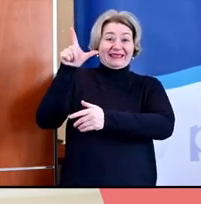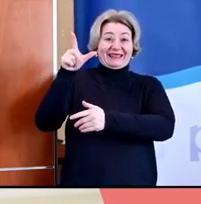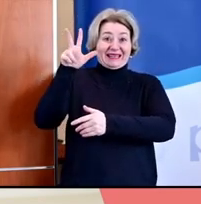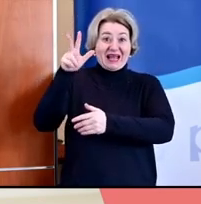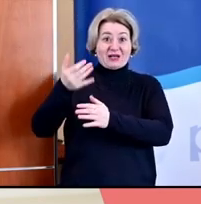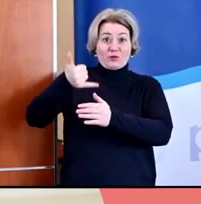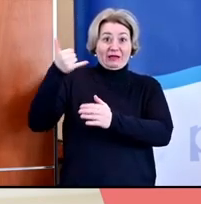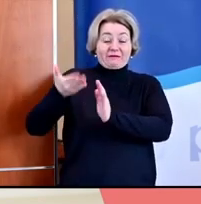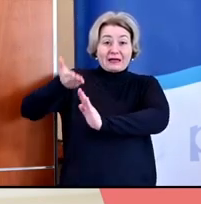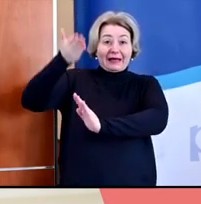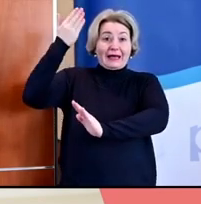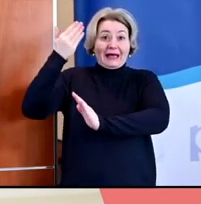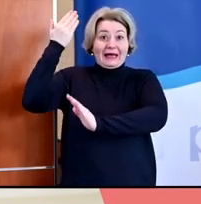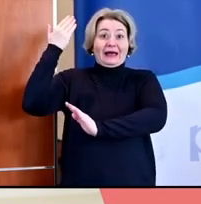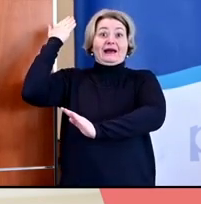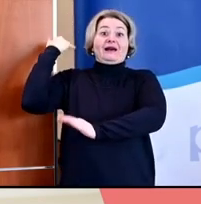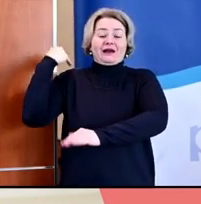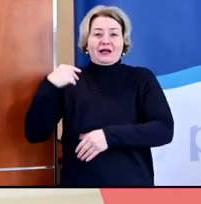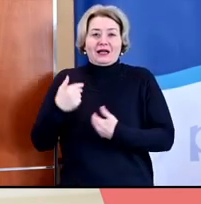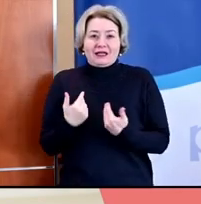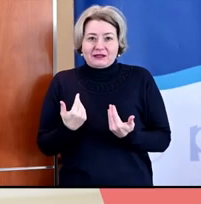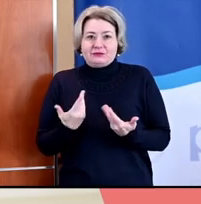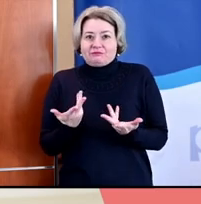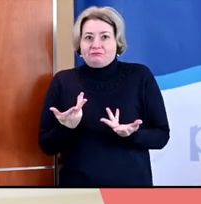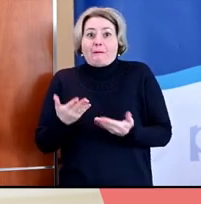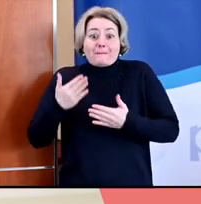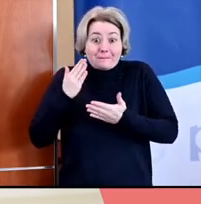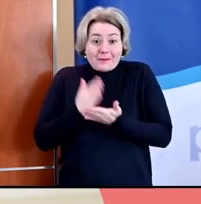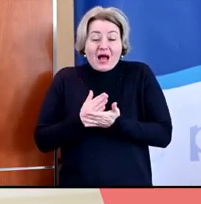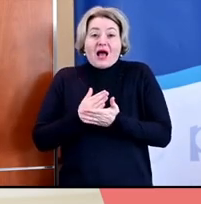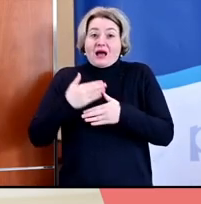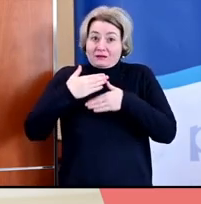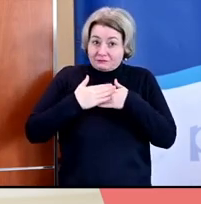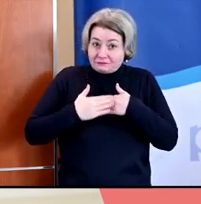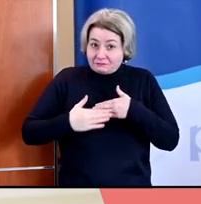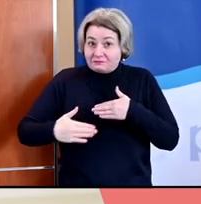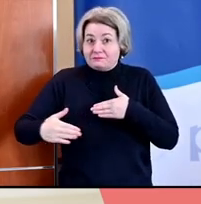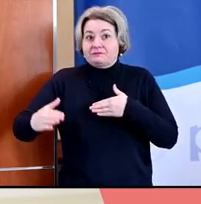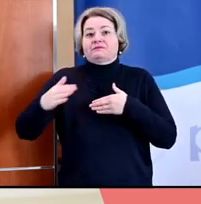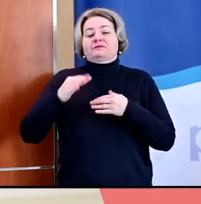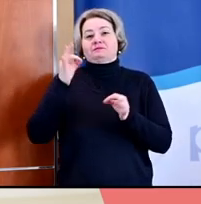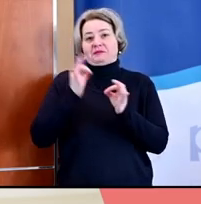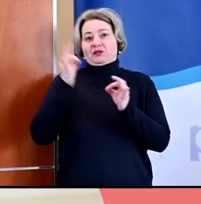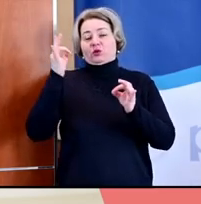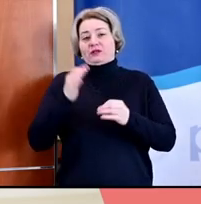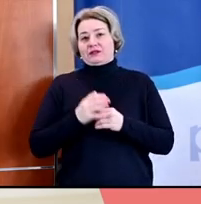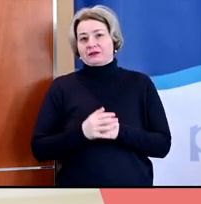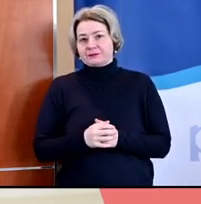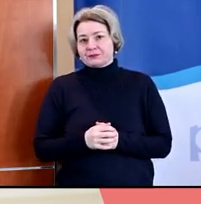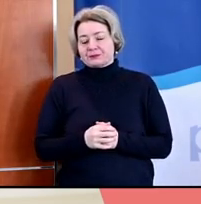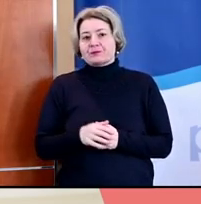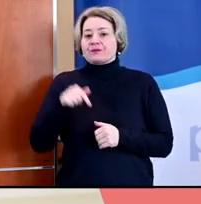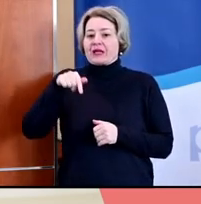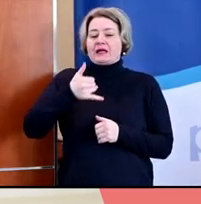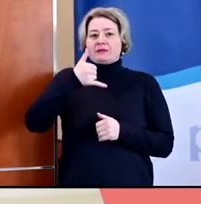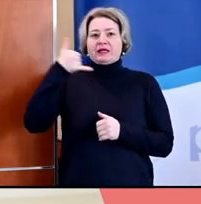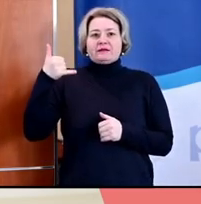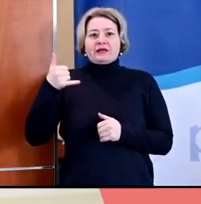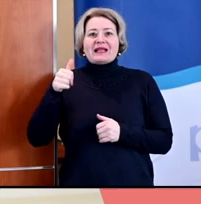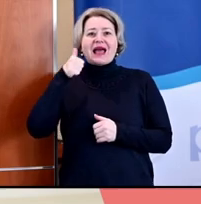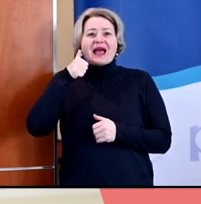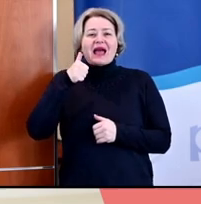évvel az a cím címetviselő év előtt is megtörténtek ebben az évben több mint 1